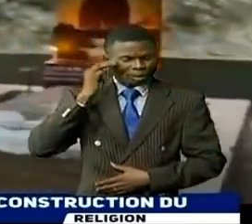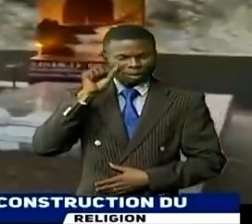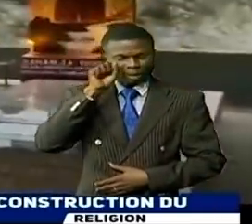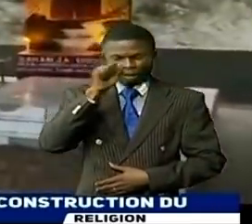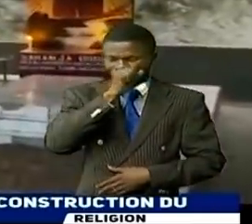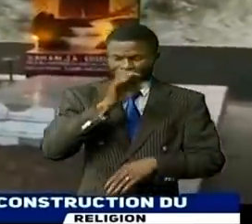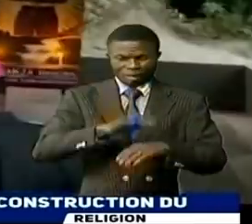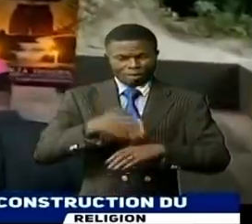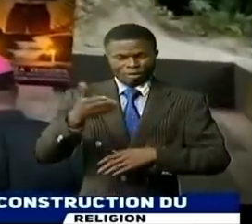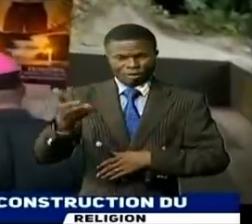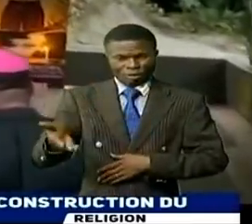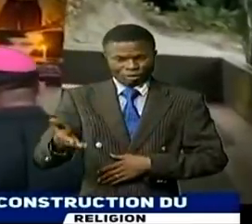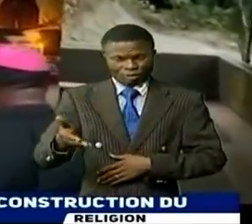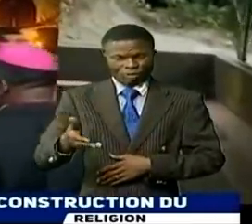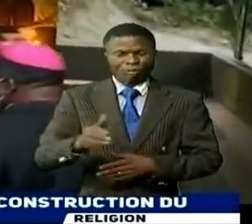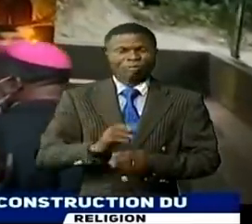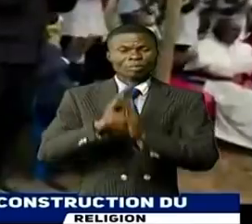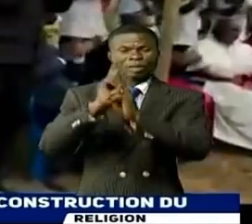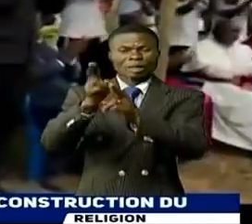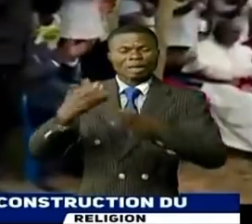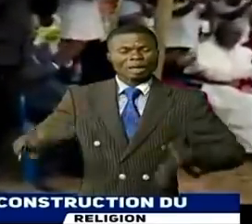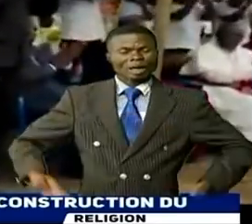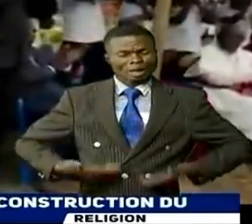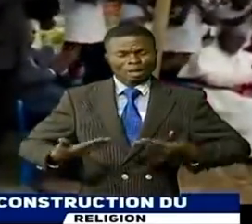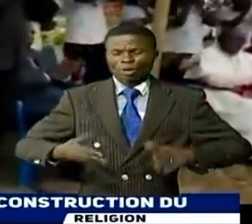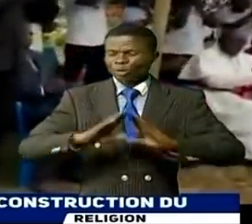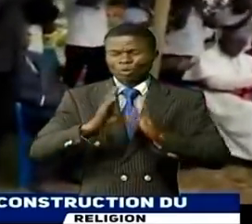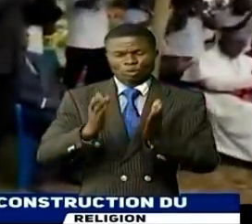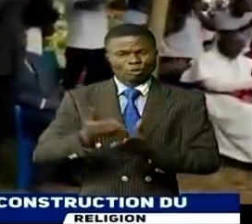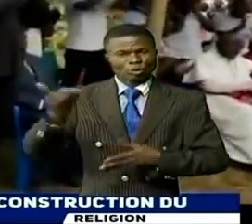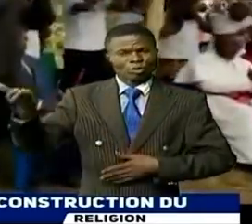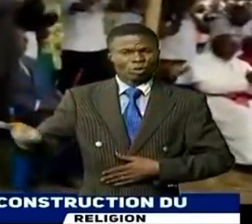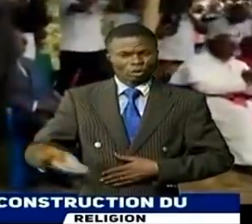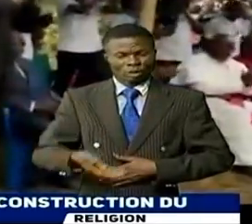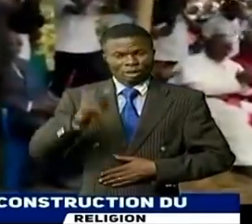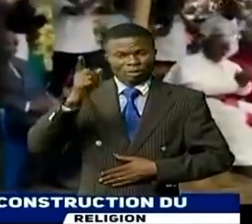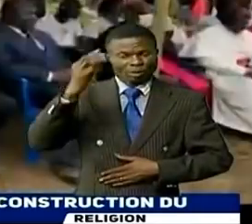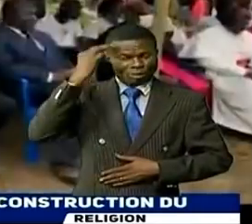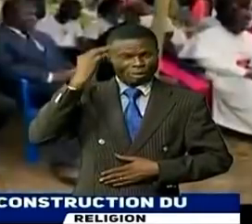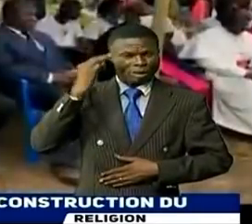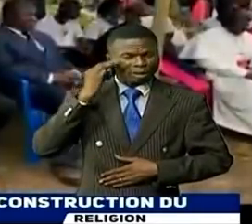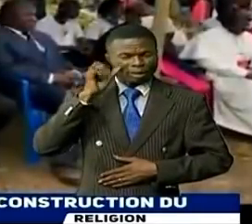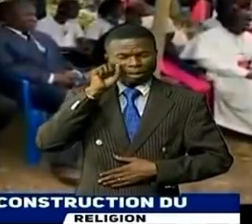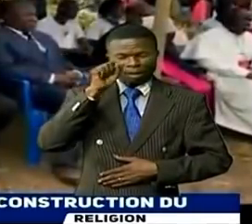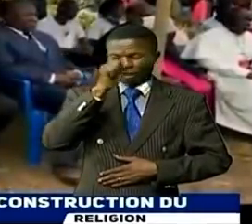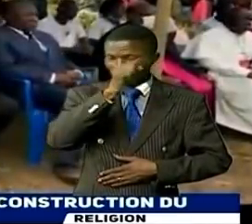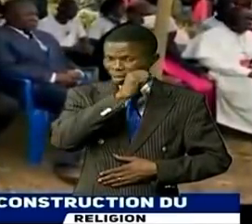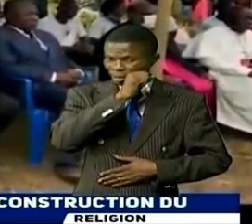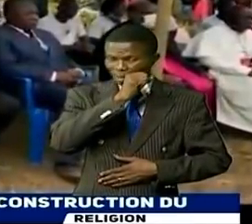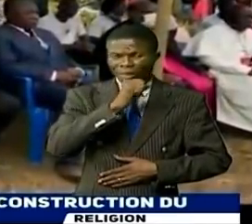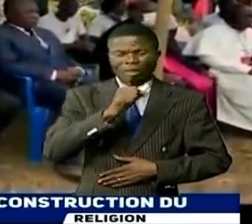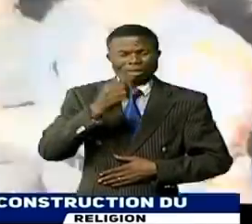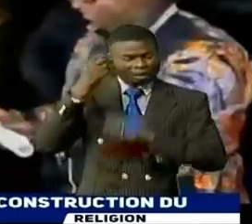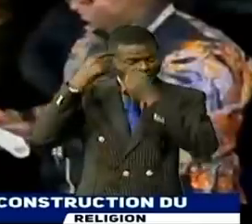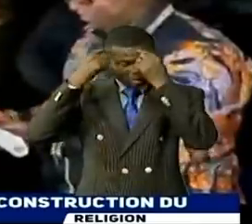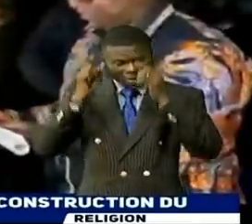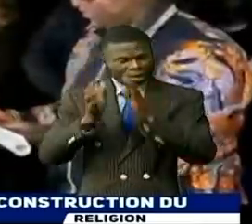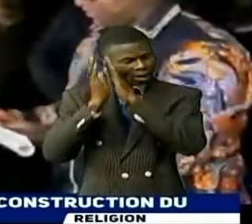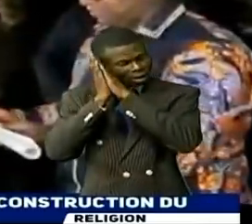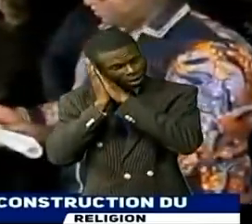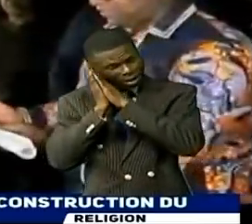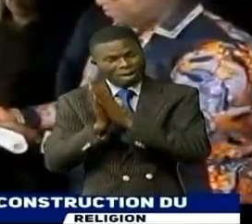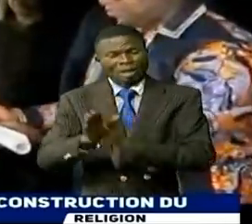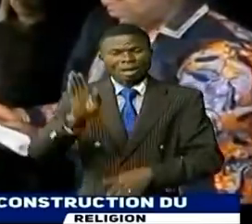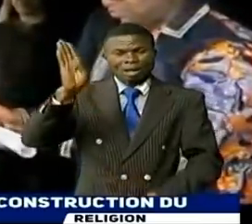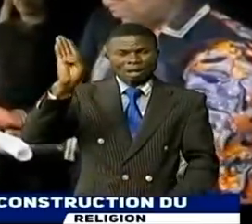Samalukonde Kyenge. En réaction à la chaleur de l'accueil qui lui a été réservé, le chef de l'exécutif national s'est résolu de passer la nuit à